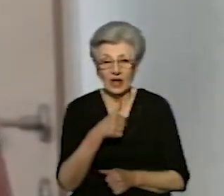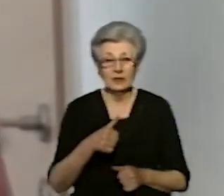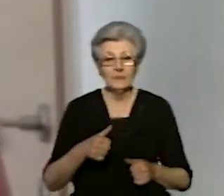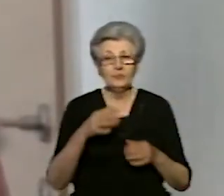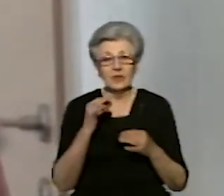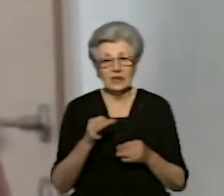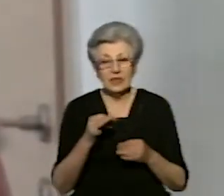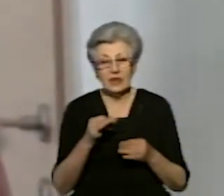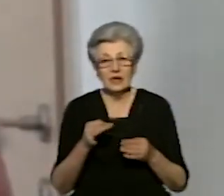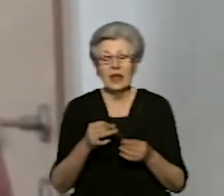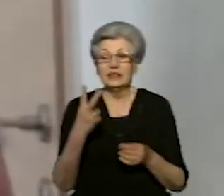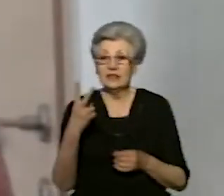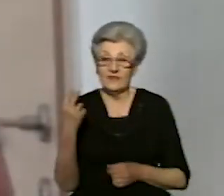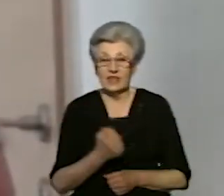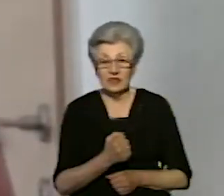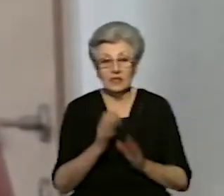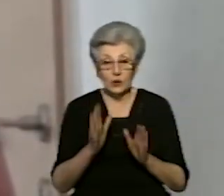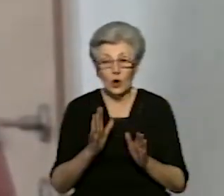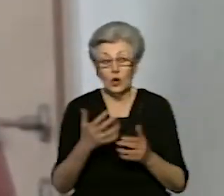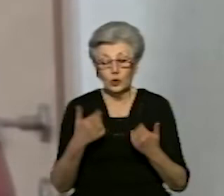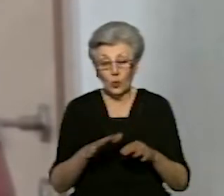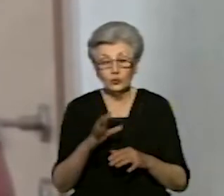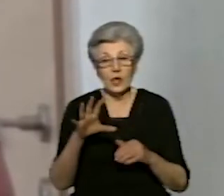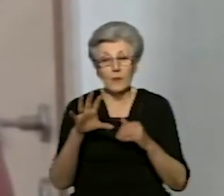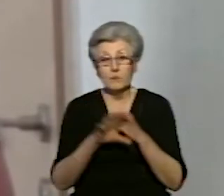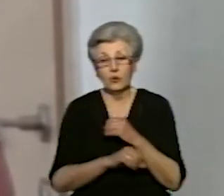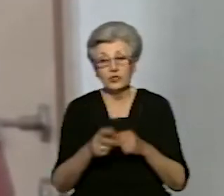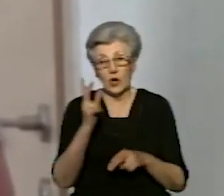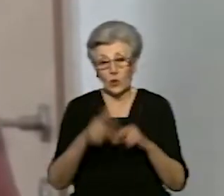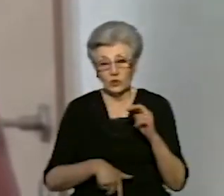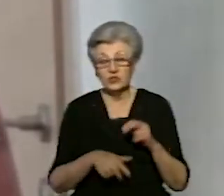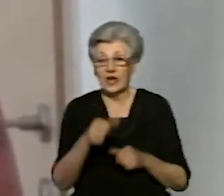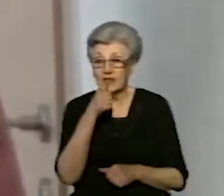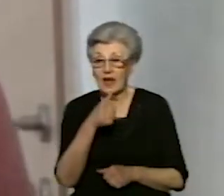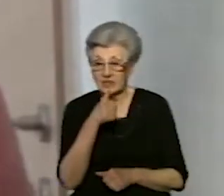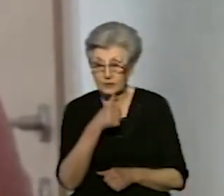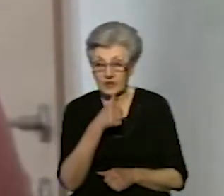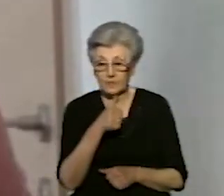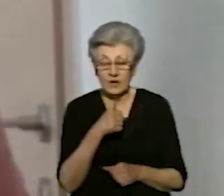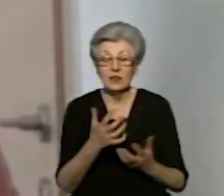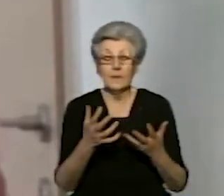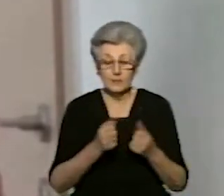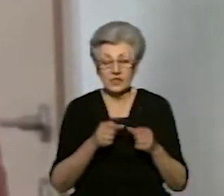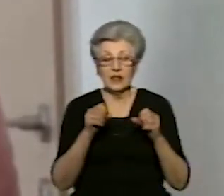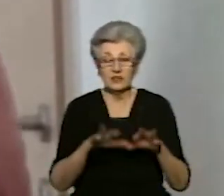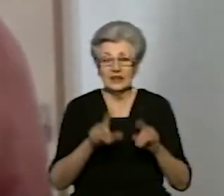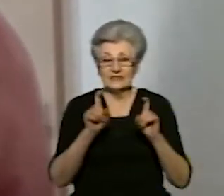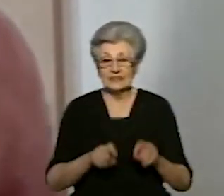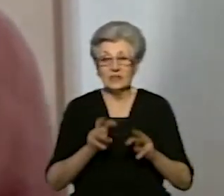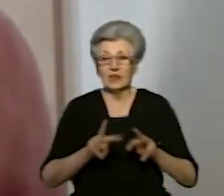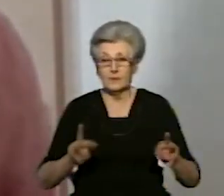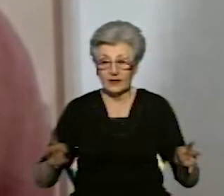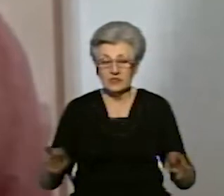на 2 тижні. Но уже по окончанию недели эксперимента приняло решение, заседало правительство, на